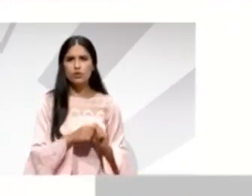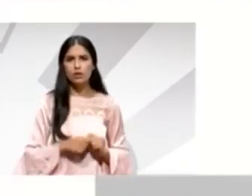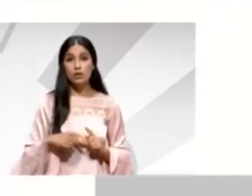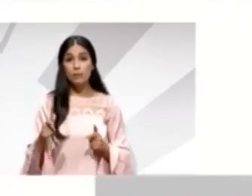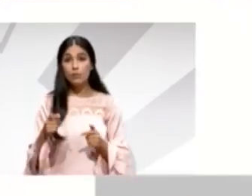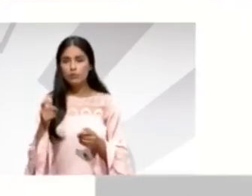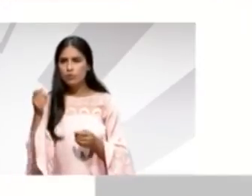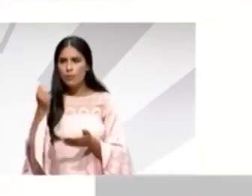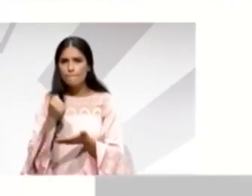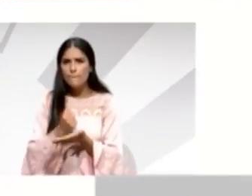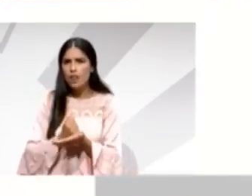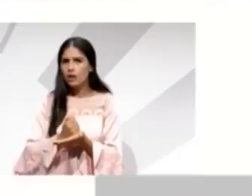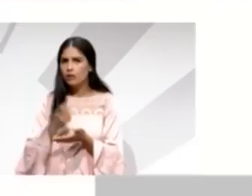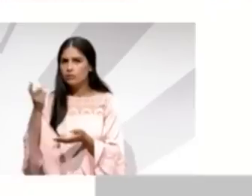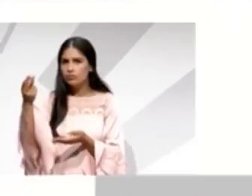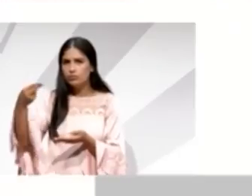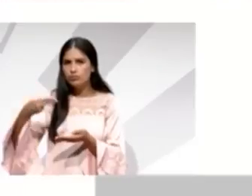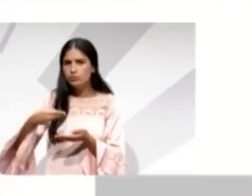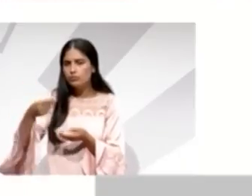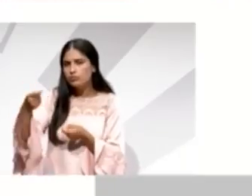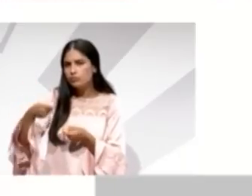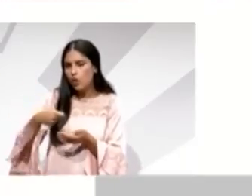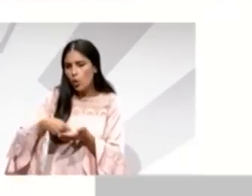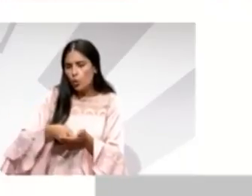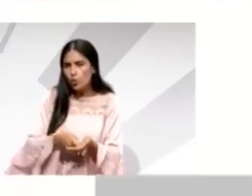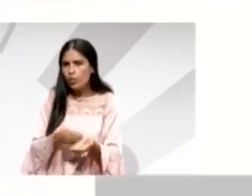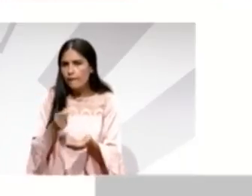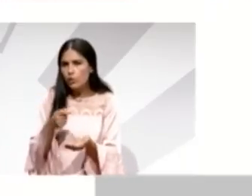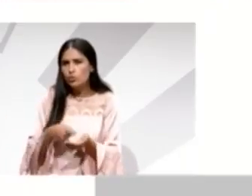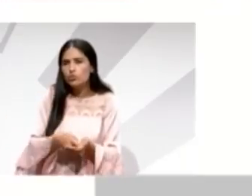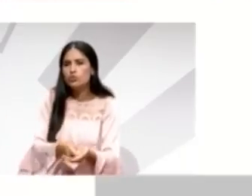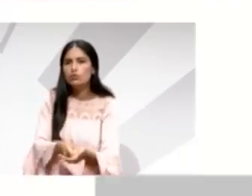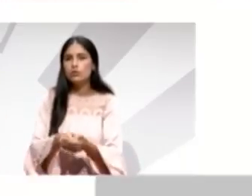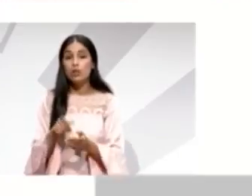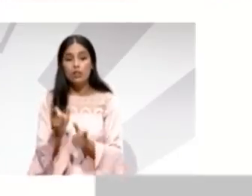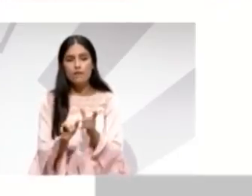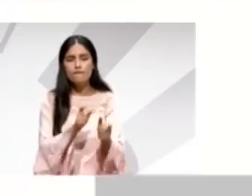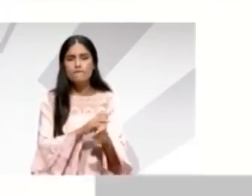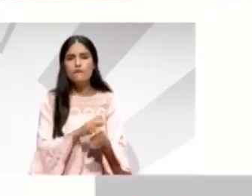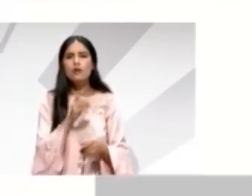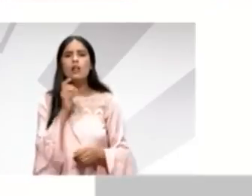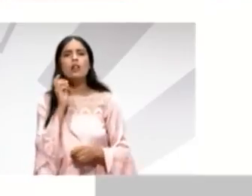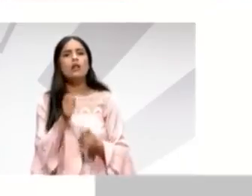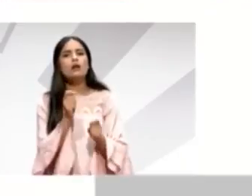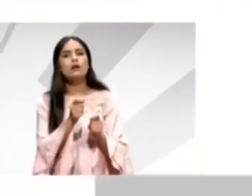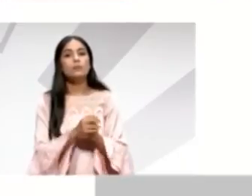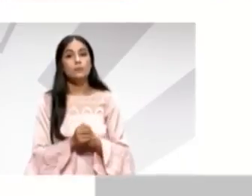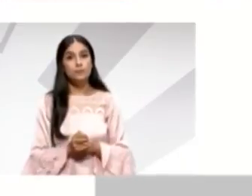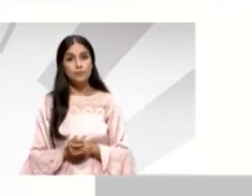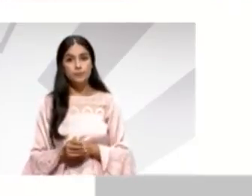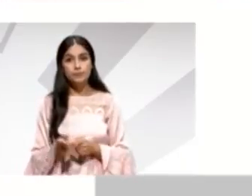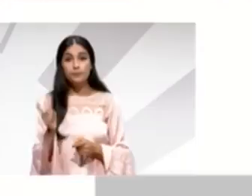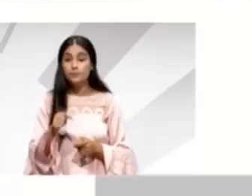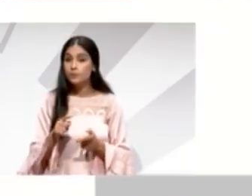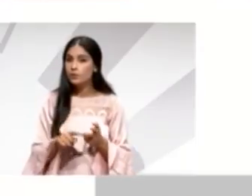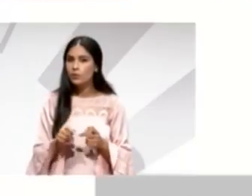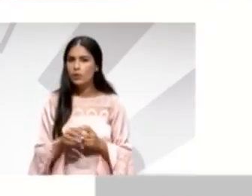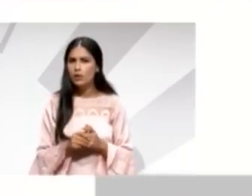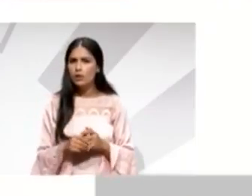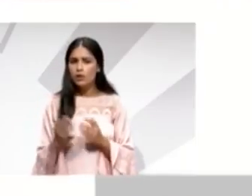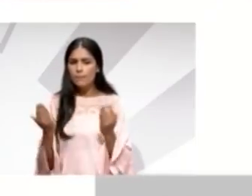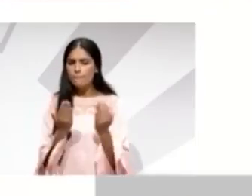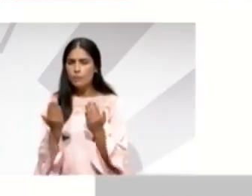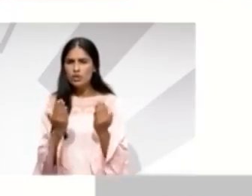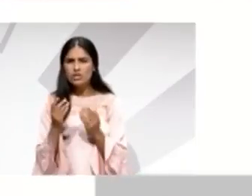وتوفير الساري والغرب وتوفير الادويه والاسمده تطوير الخدمات العموميه والعنايه بالمؤسسات التربويه والصحيه